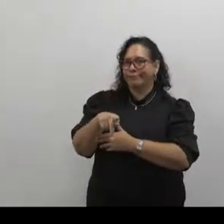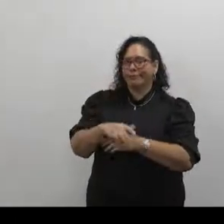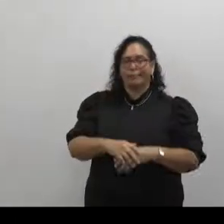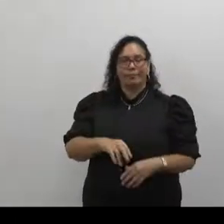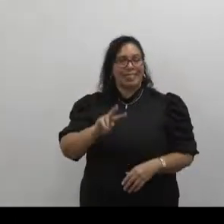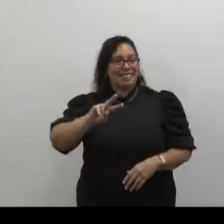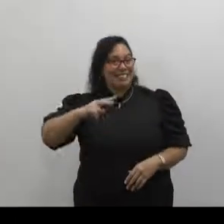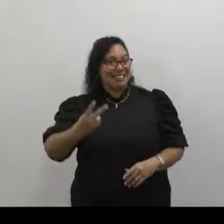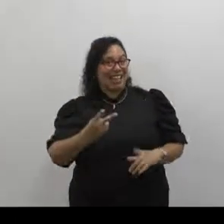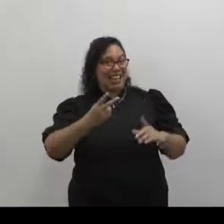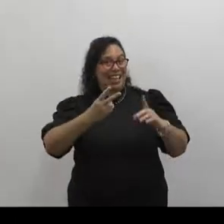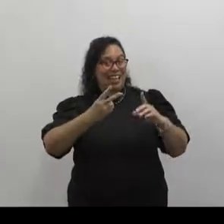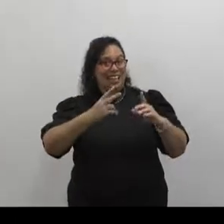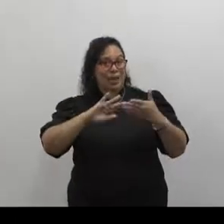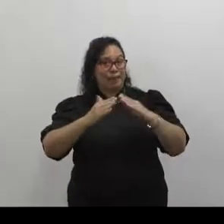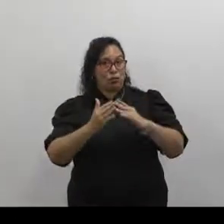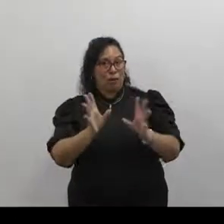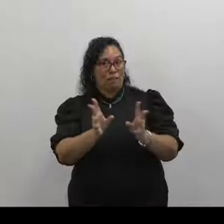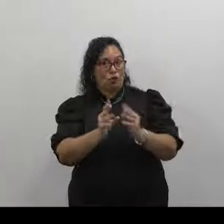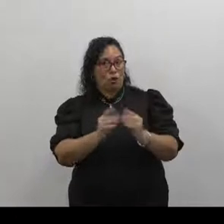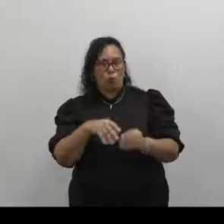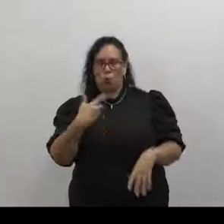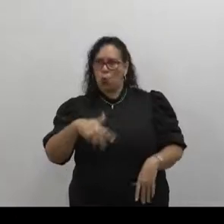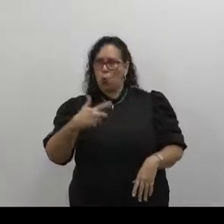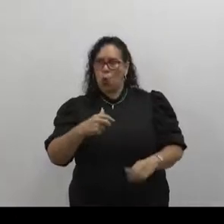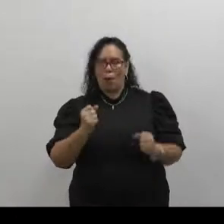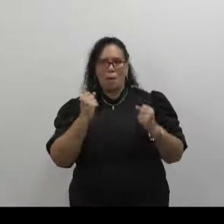nâng sama chiếc nông xã cùng nâng kỳ châu rum